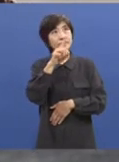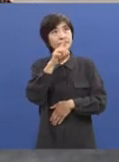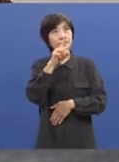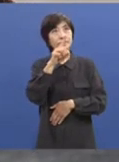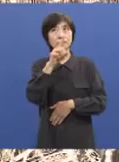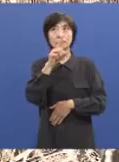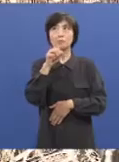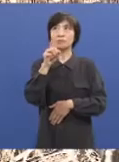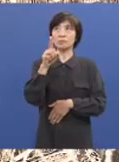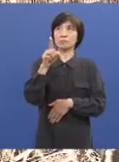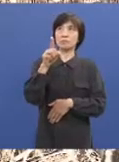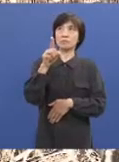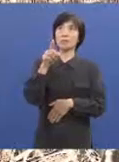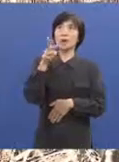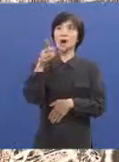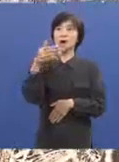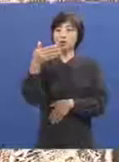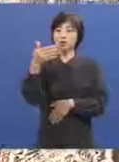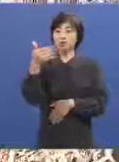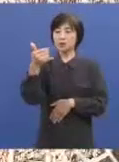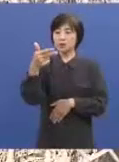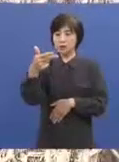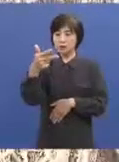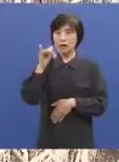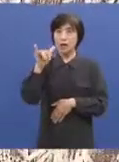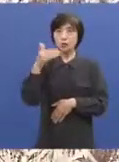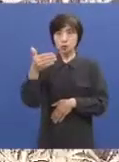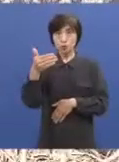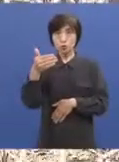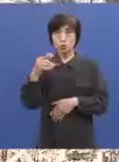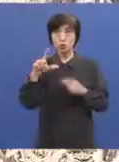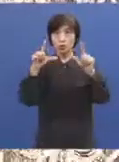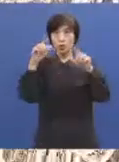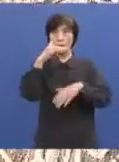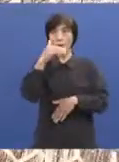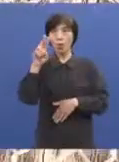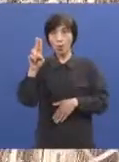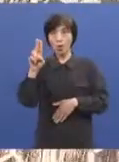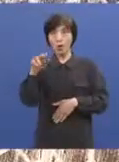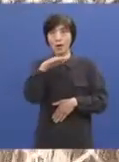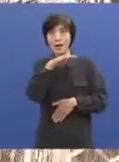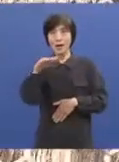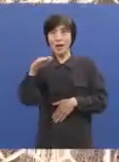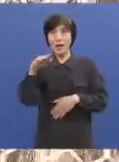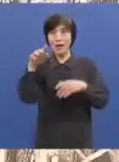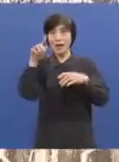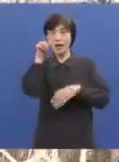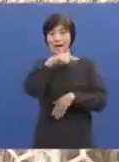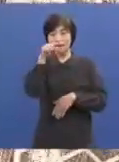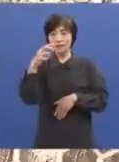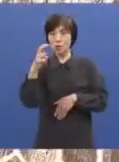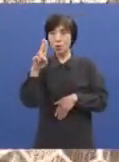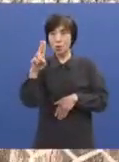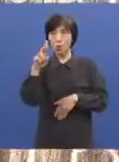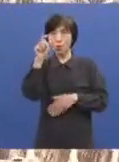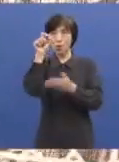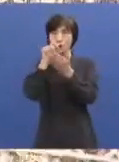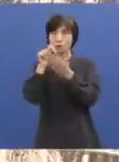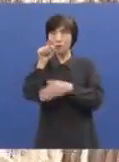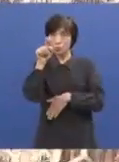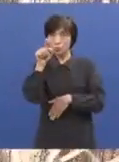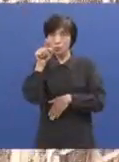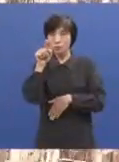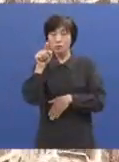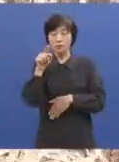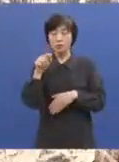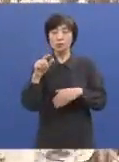？ 伯爵東郷平八郎金書ですか。 はい、東郷平